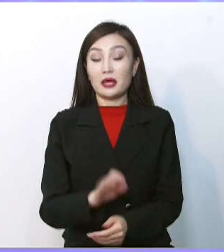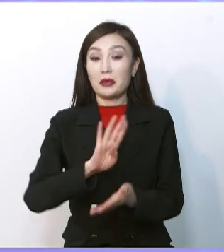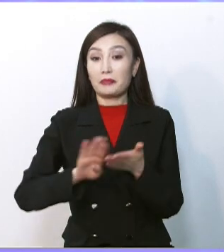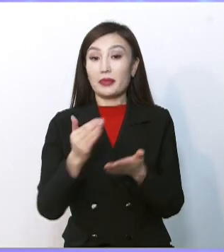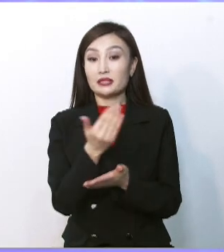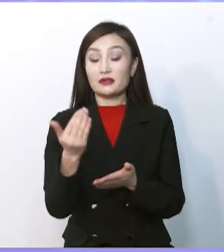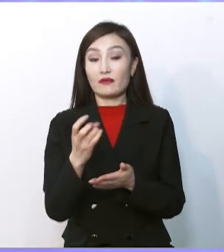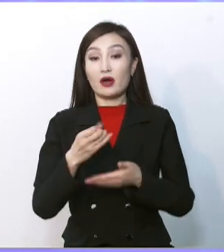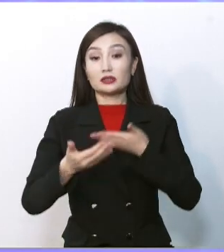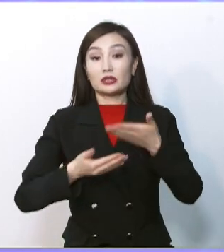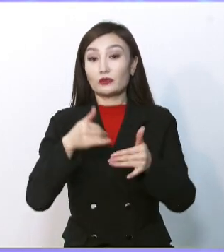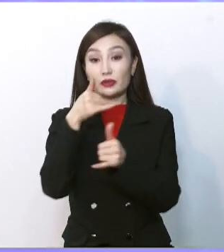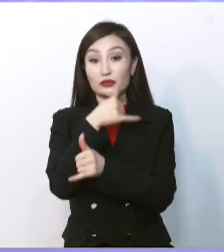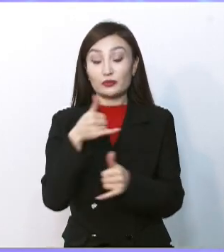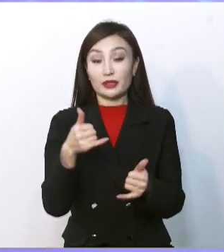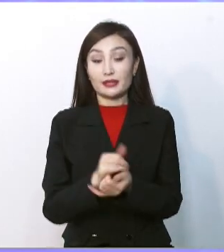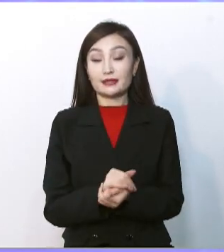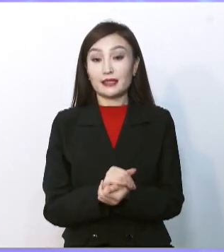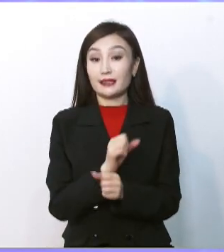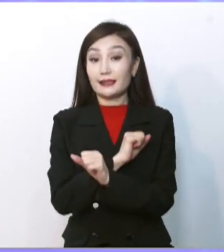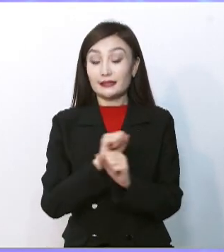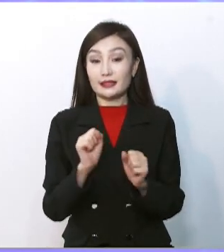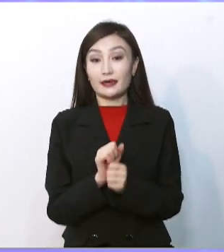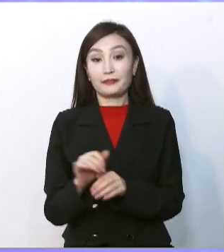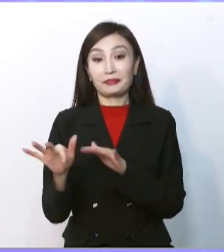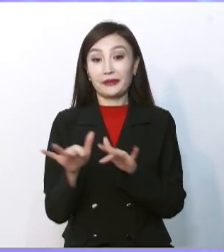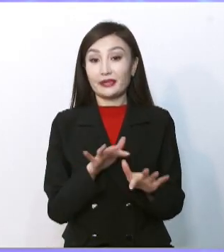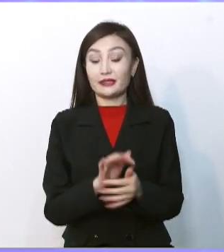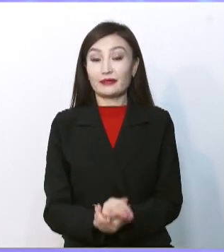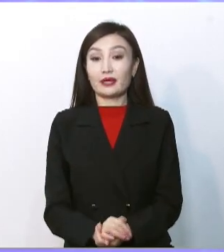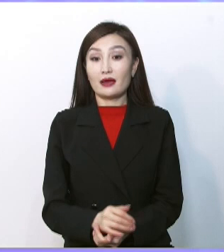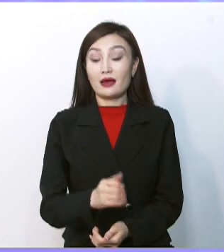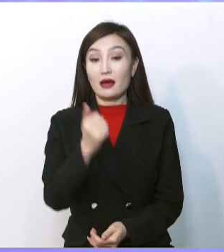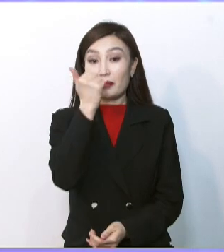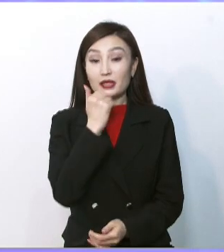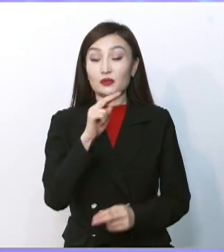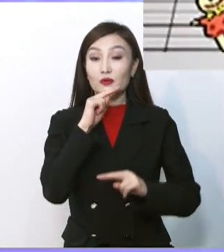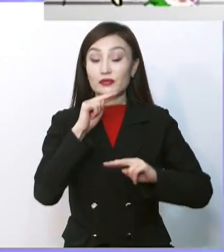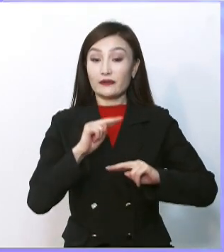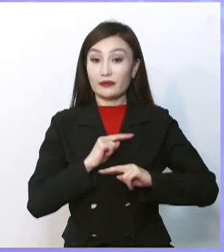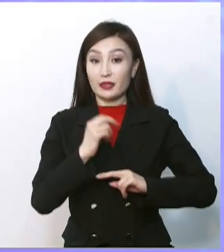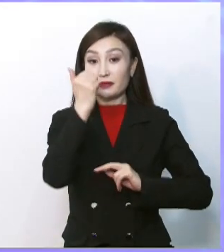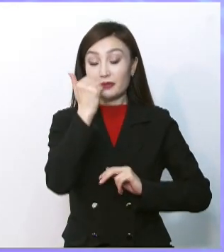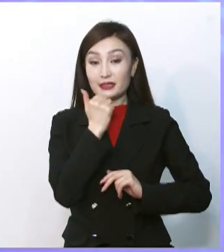него и шагу ступить нельзя. Действие. Благодарю всех за внимание.